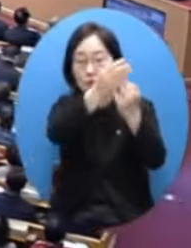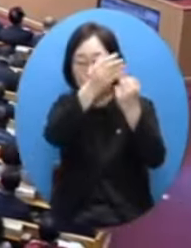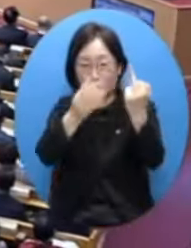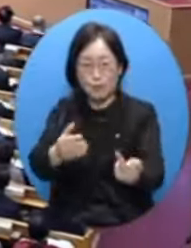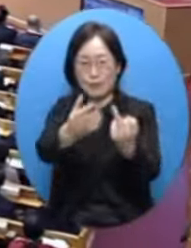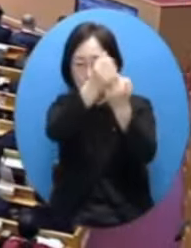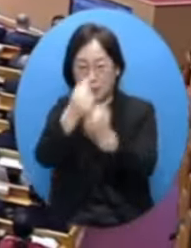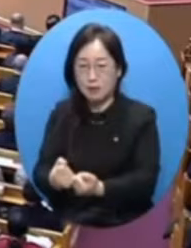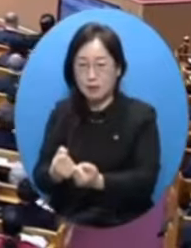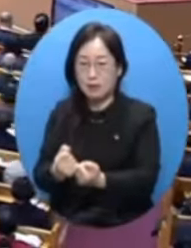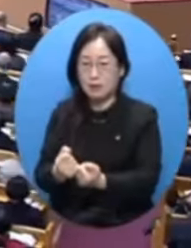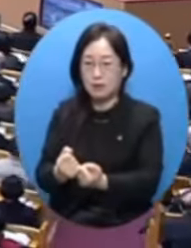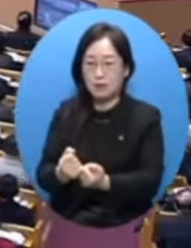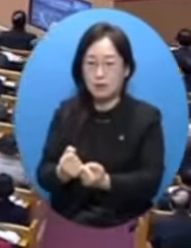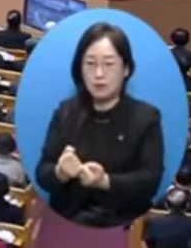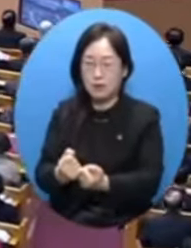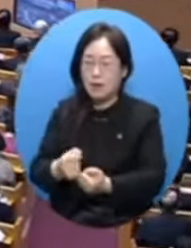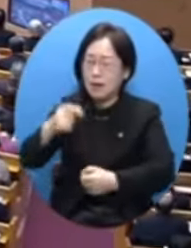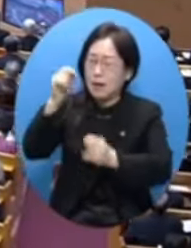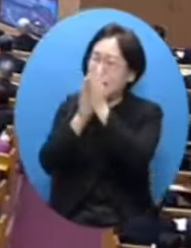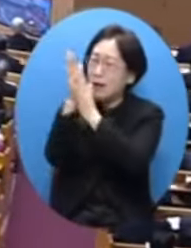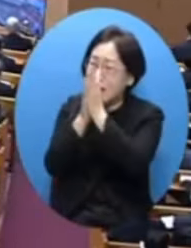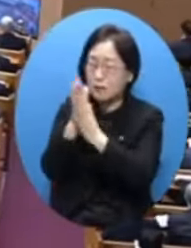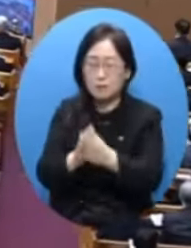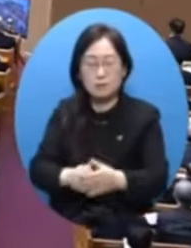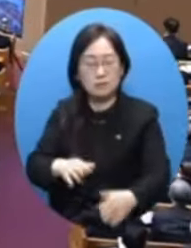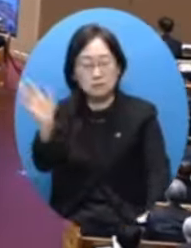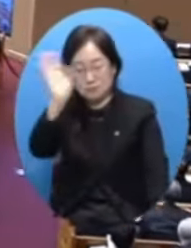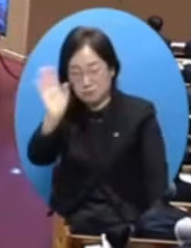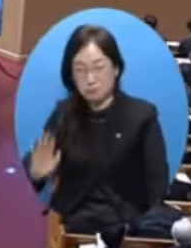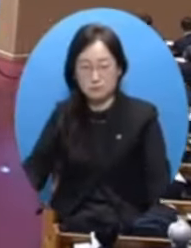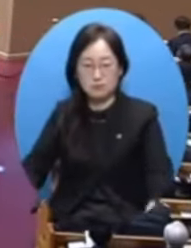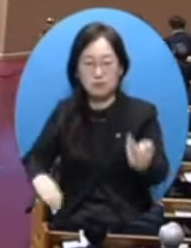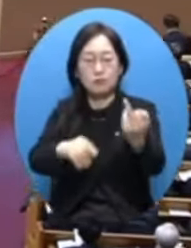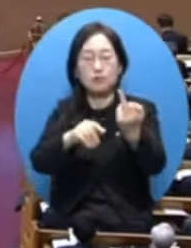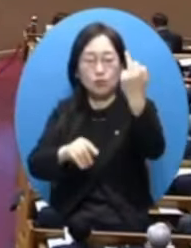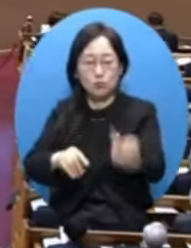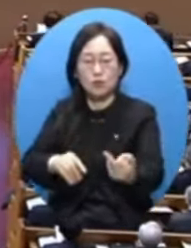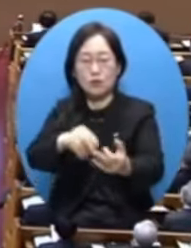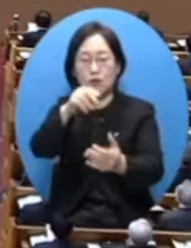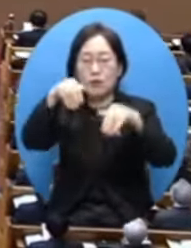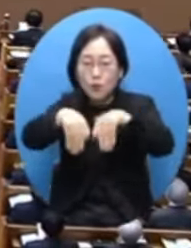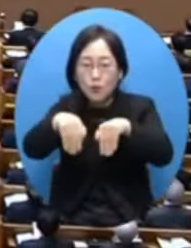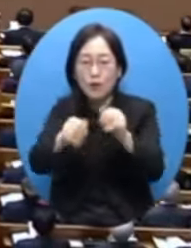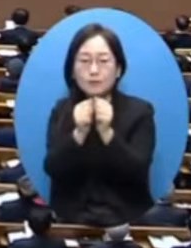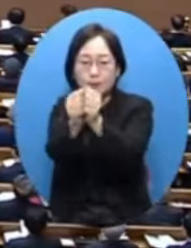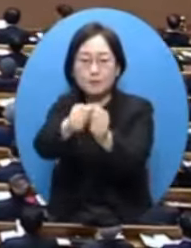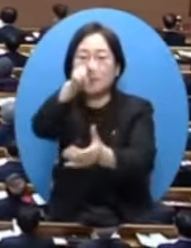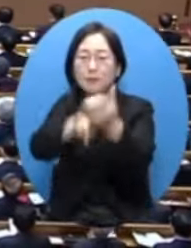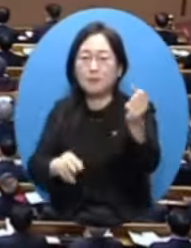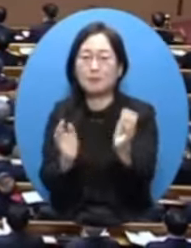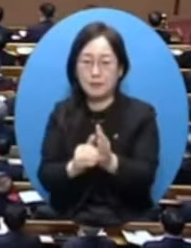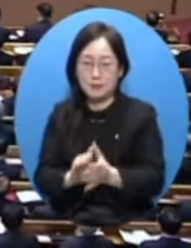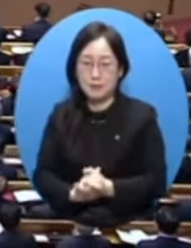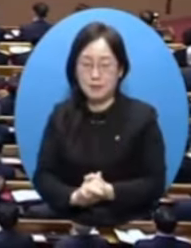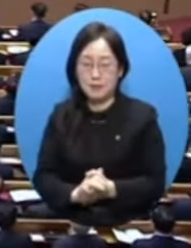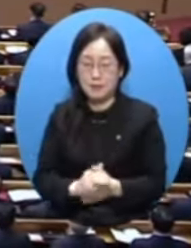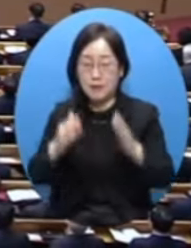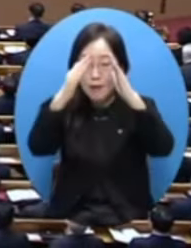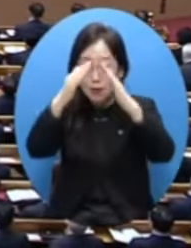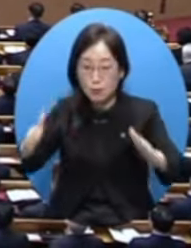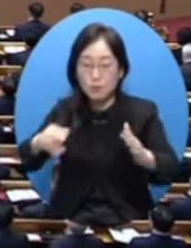형님도 그러지 말라 그러는데 우는 동생을 노예로 팔아버렸습니다. 그래서 그가 애굽으로